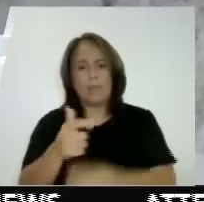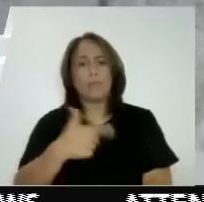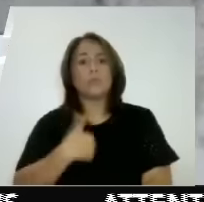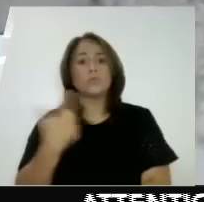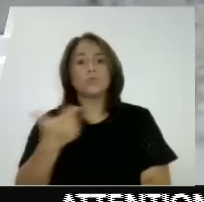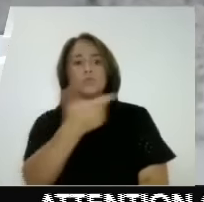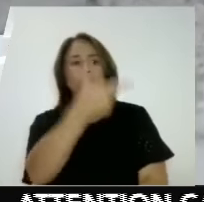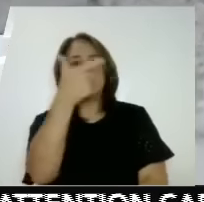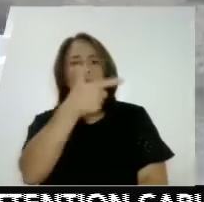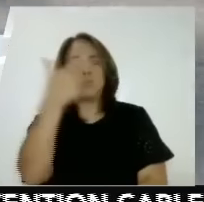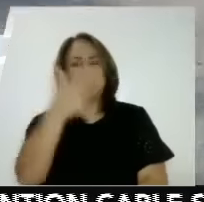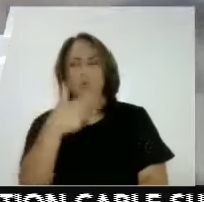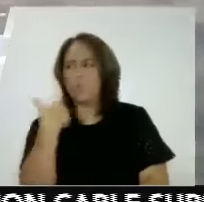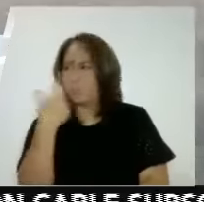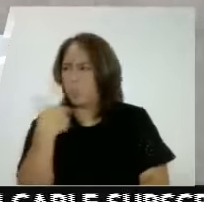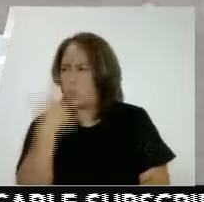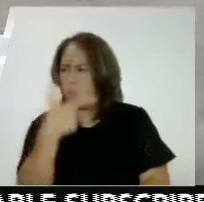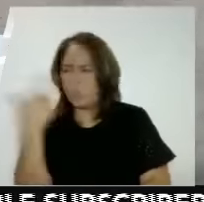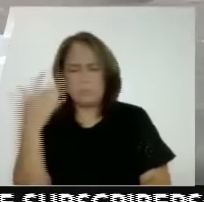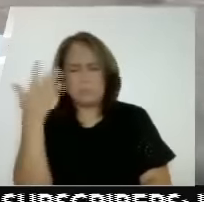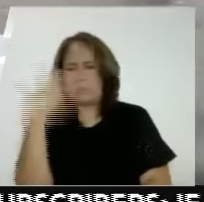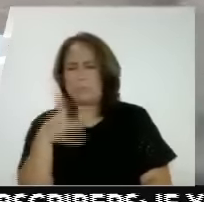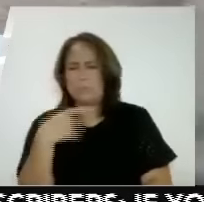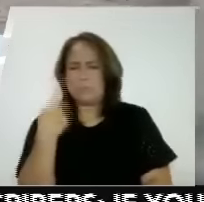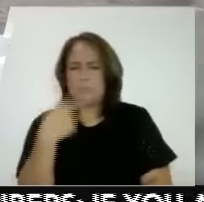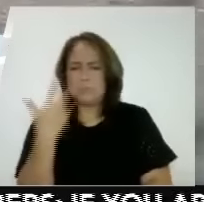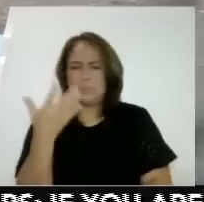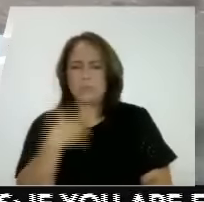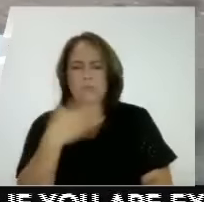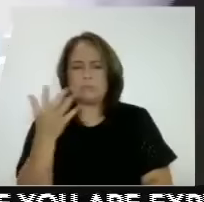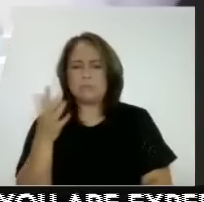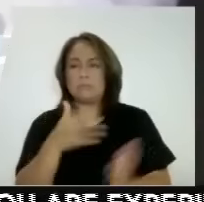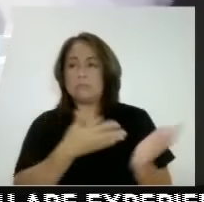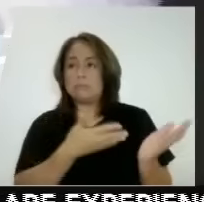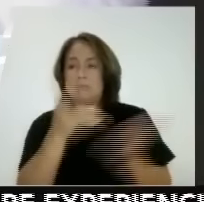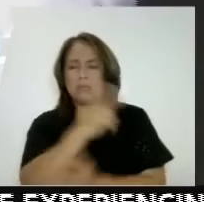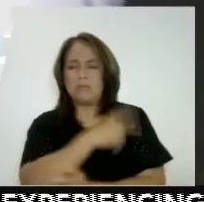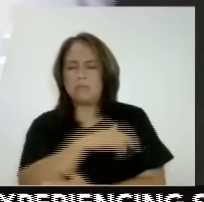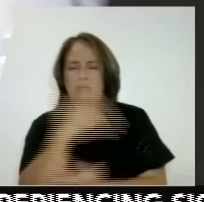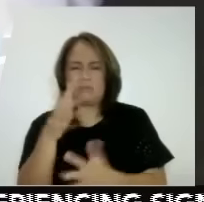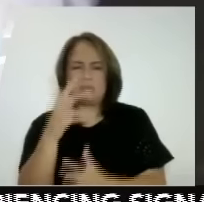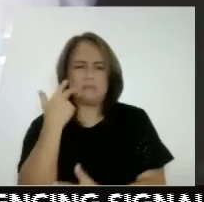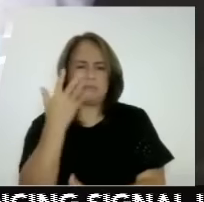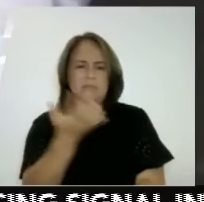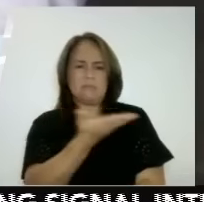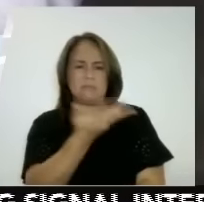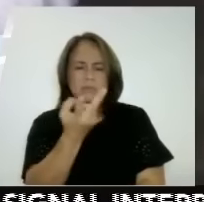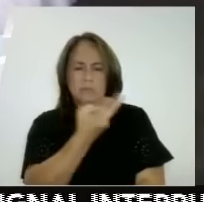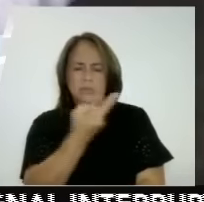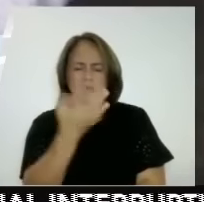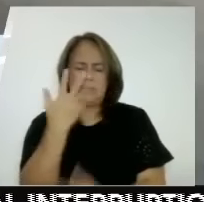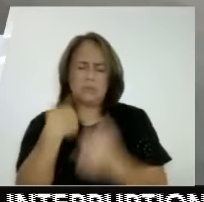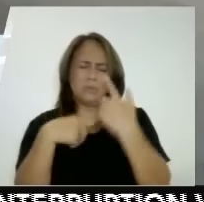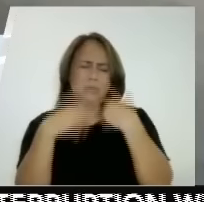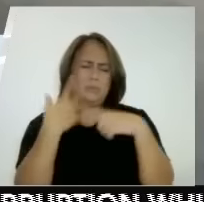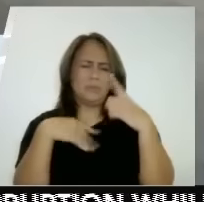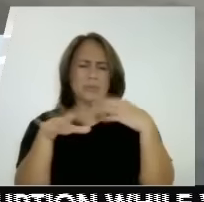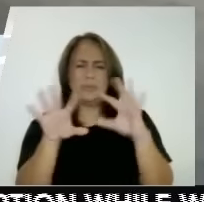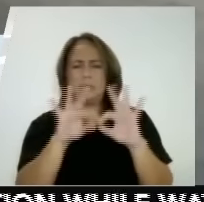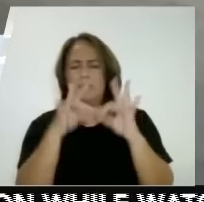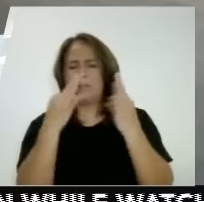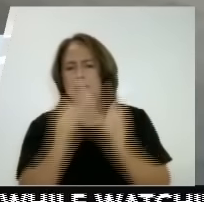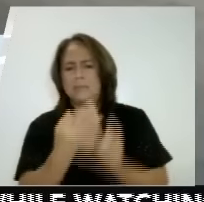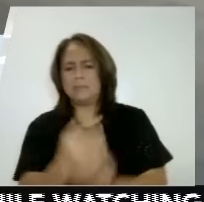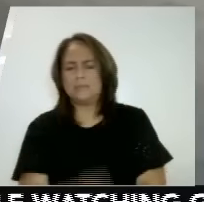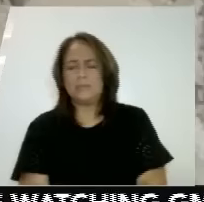pa nakikilalang gunman. Hindi na umabot ng buhay sa ospital ang mag-ama, labis ang hinagpis ng pamilya ng mga biktima na